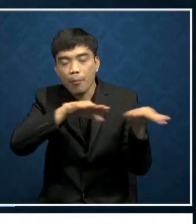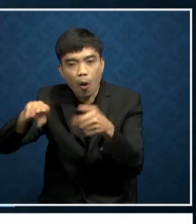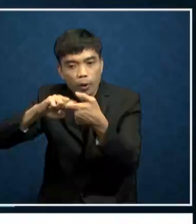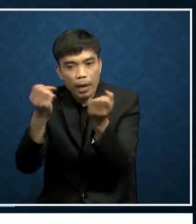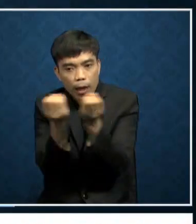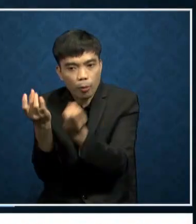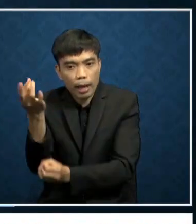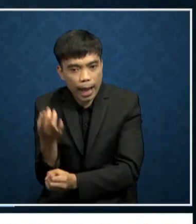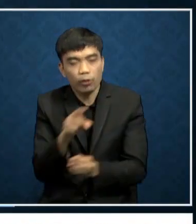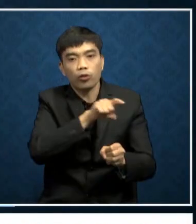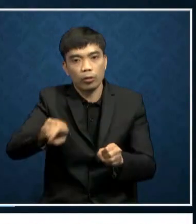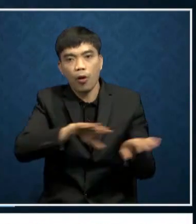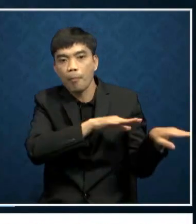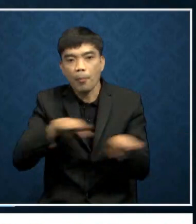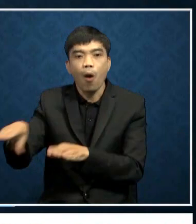ต่อ